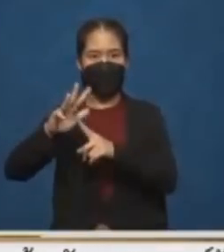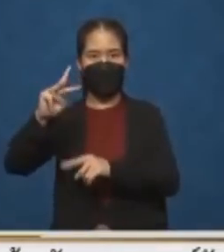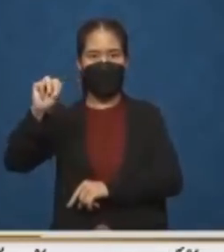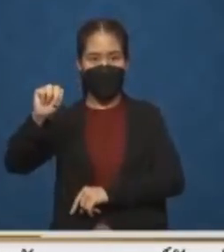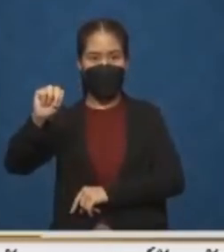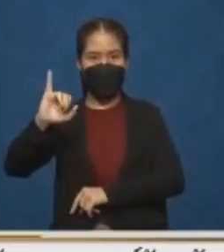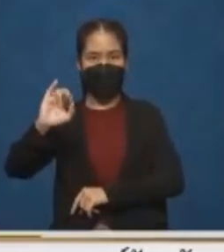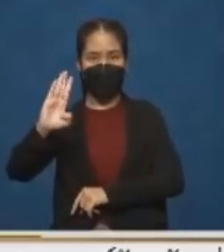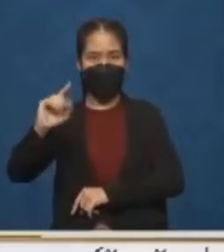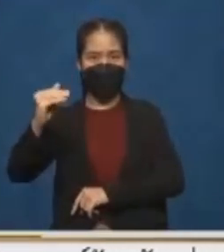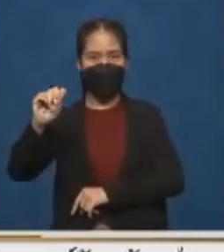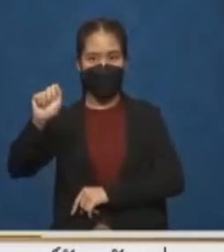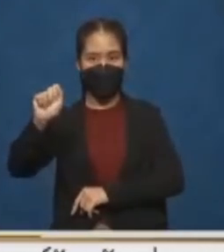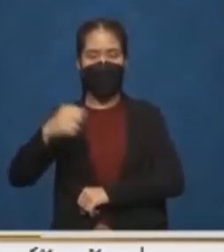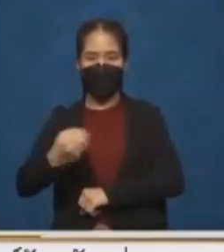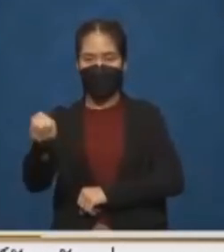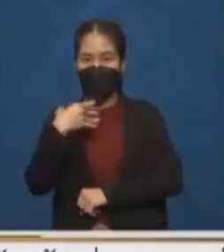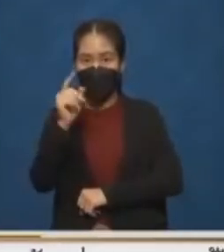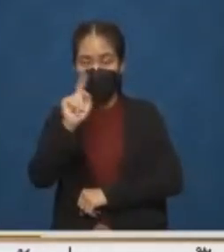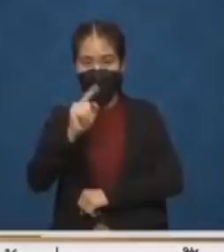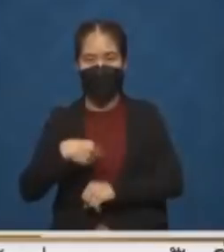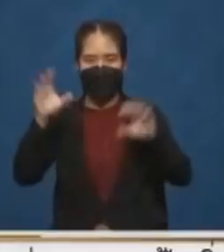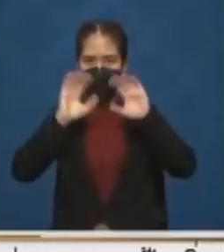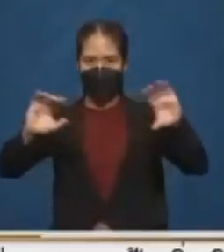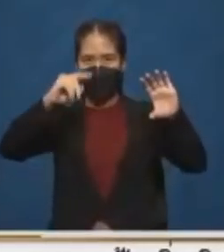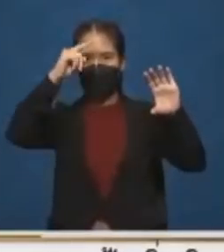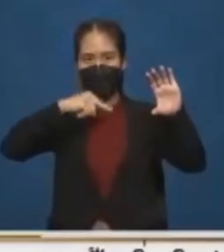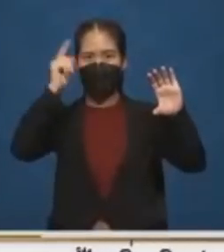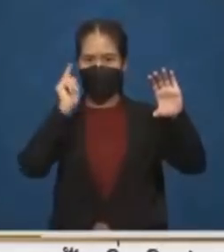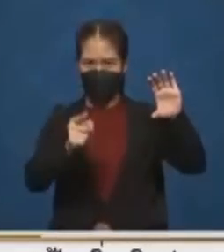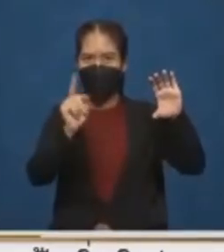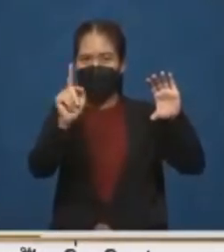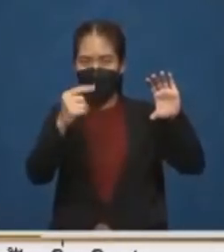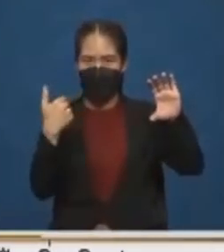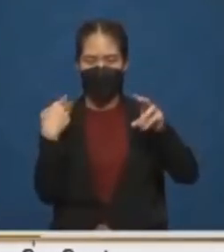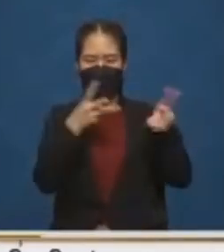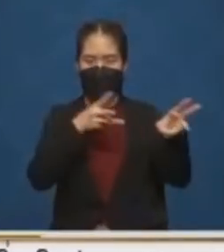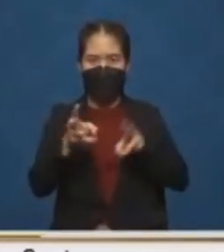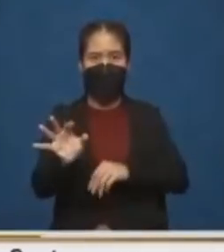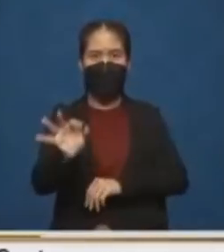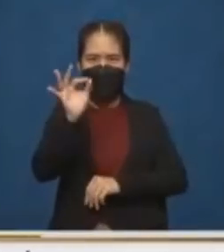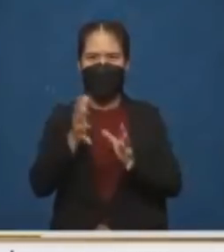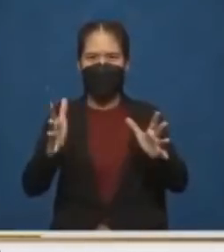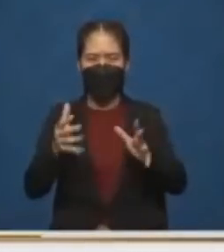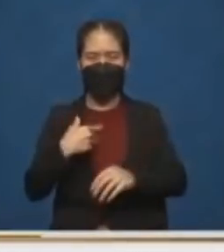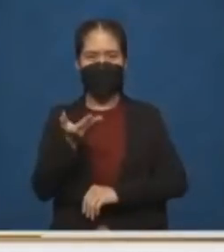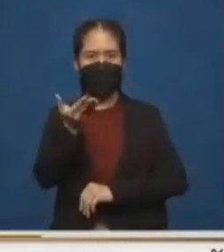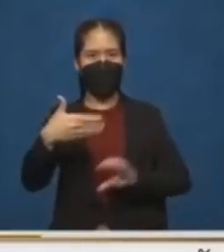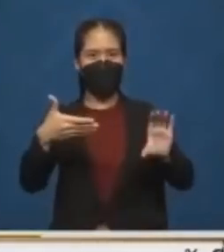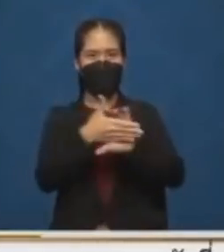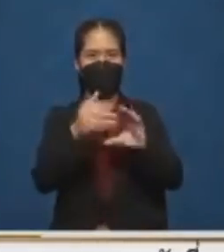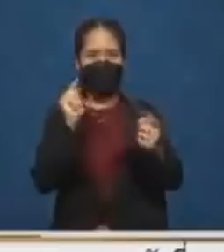าษณว่า รัฐบาลไทยควจะมีการสั่งซื้อวัคซีนในหลายทางเลือกให้กประชาชนขอสลที่ 64 ครั